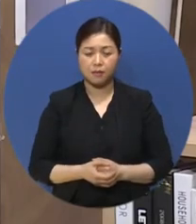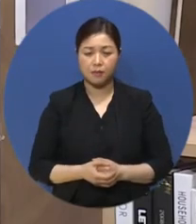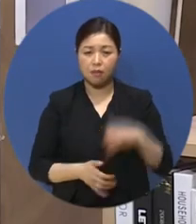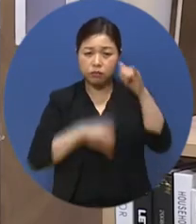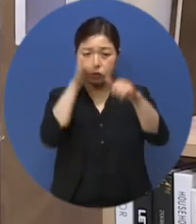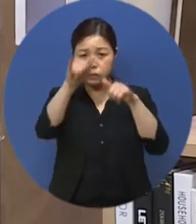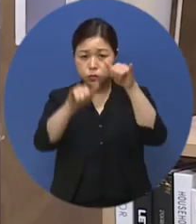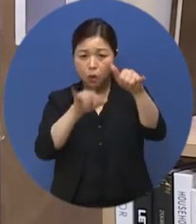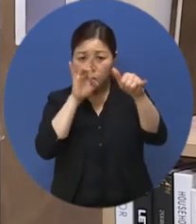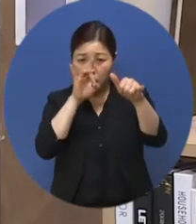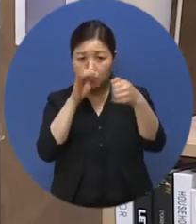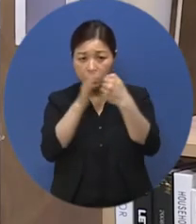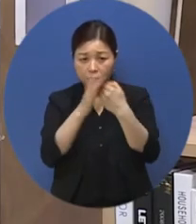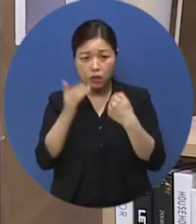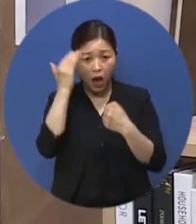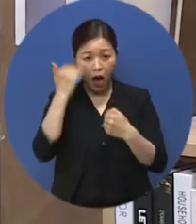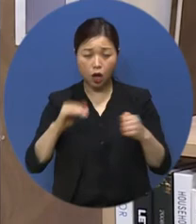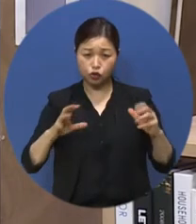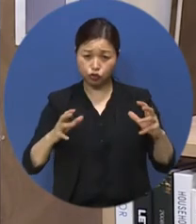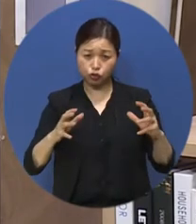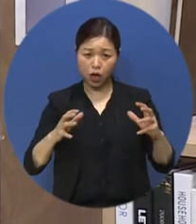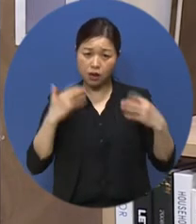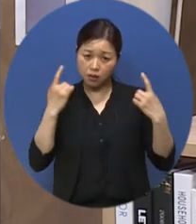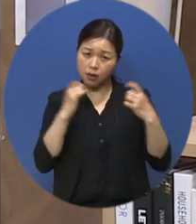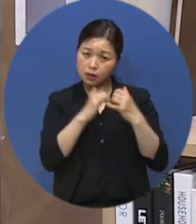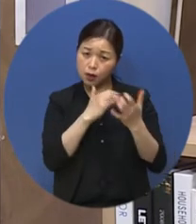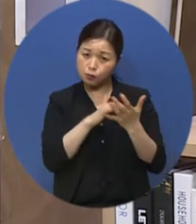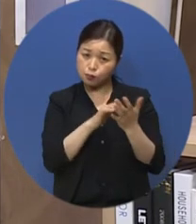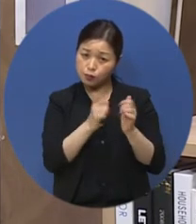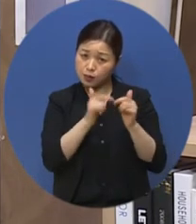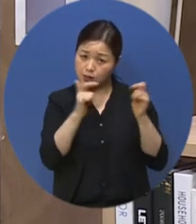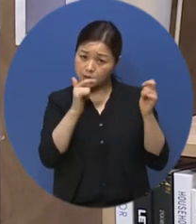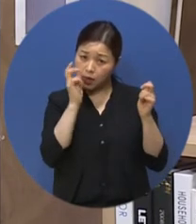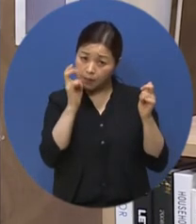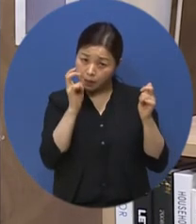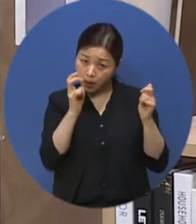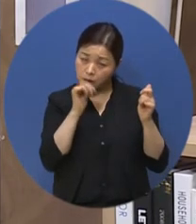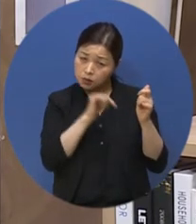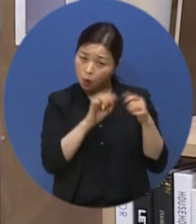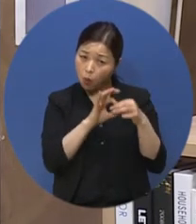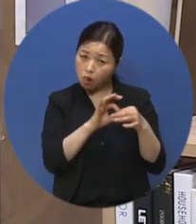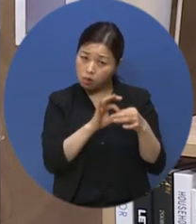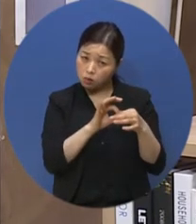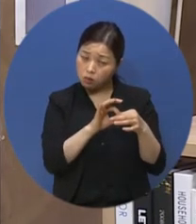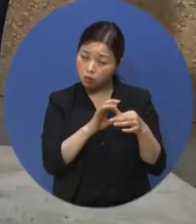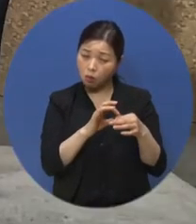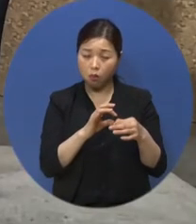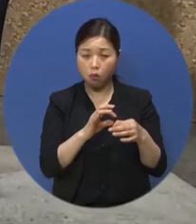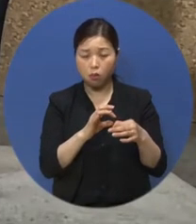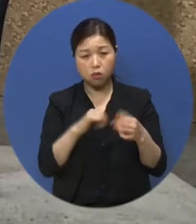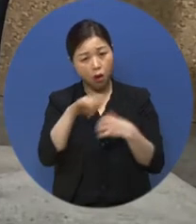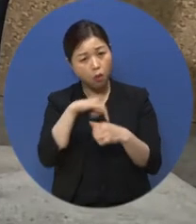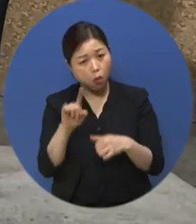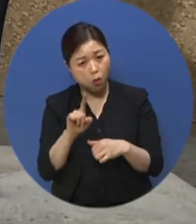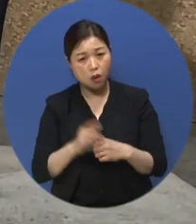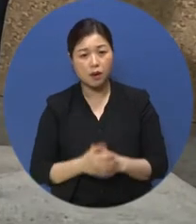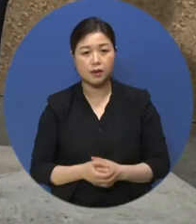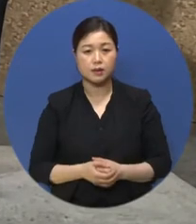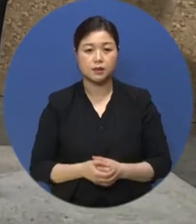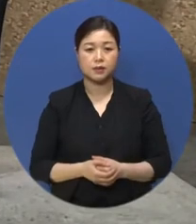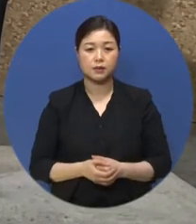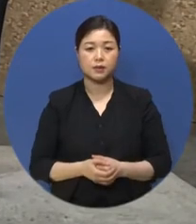여행을 못 가다 보니까 국내 여행객들은 좀 많아졌을 것 같은데 국내 여행 관련해서는 어떤가요? 그러니까 그런